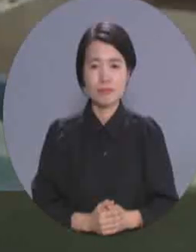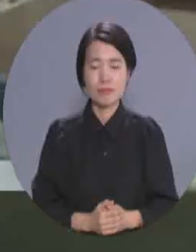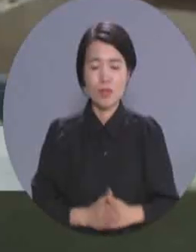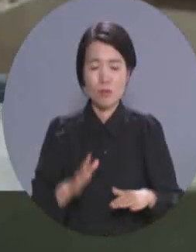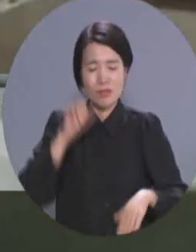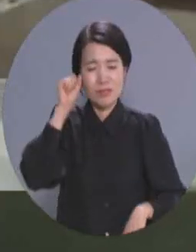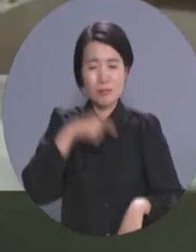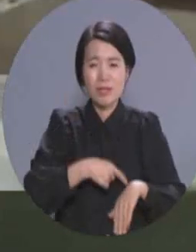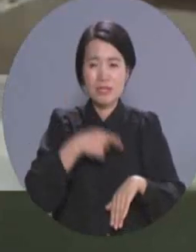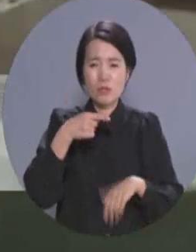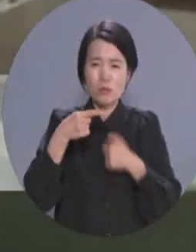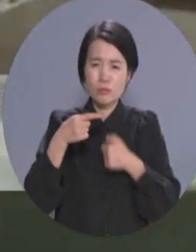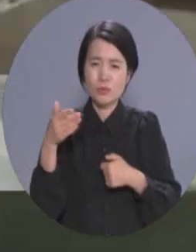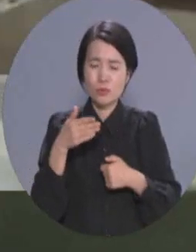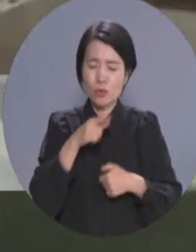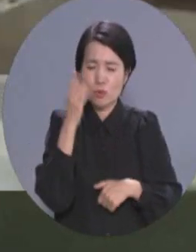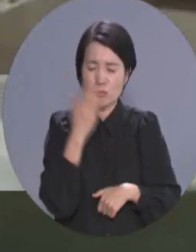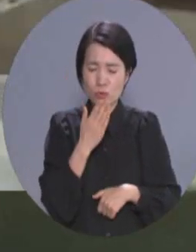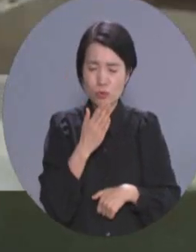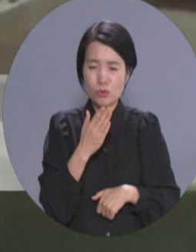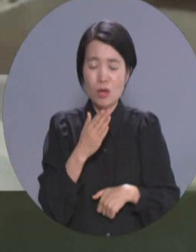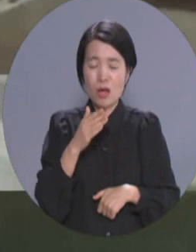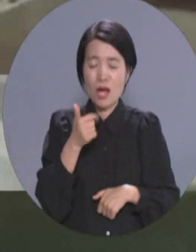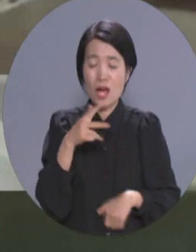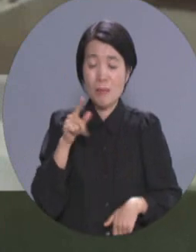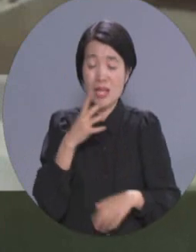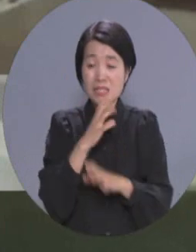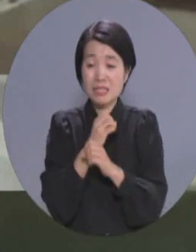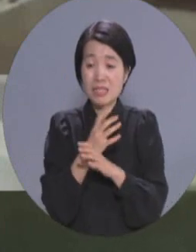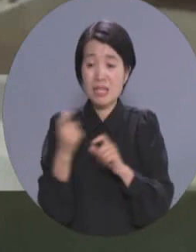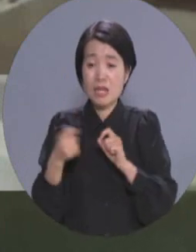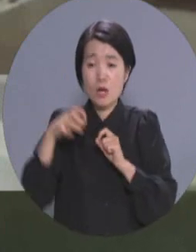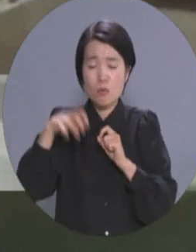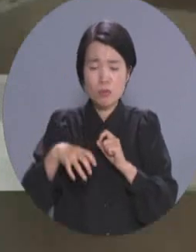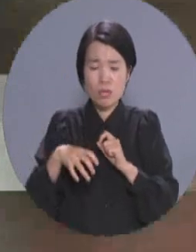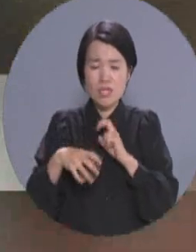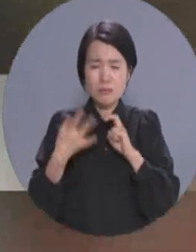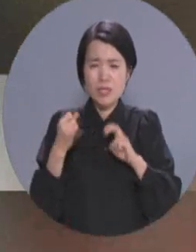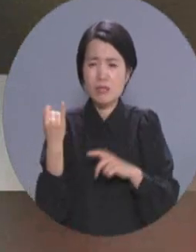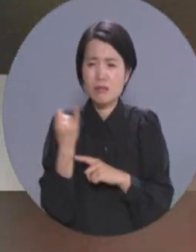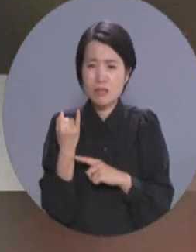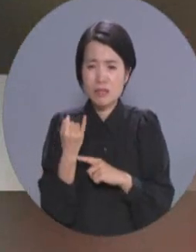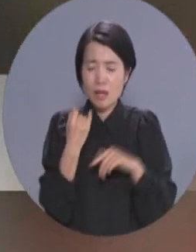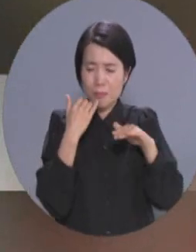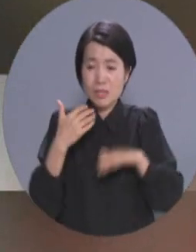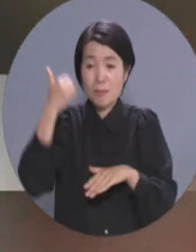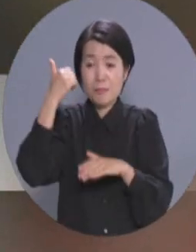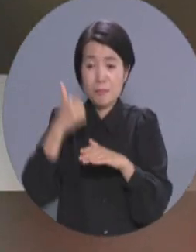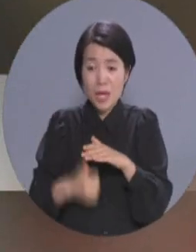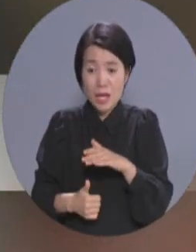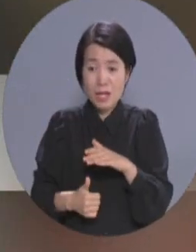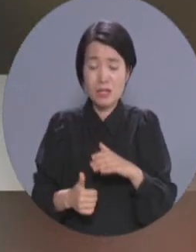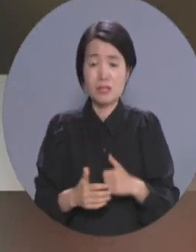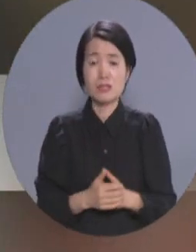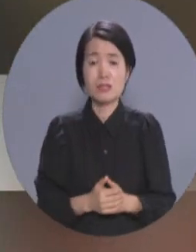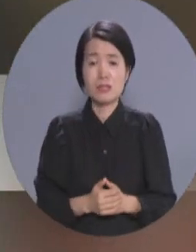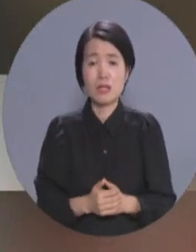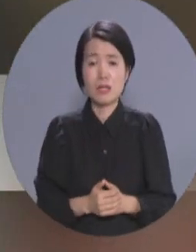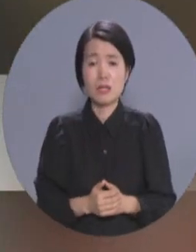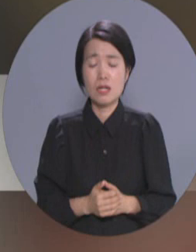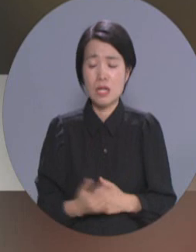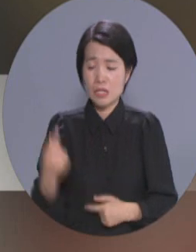오늘 새벽 1시 50분쯤 여수시 종아동 하멜등대 인근에서 한 20대 여성이 바다에 빠졌습니다